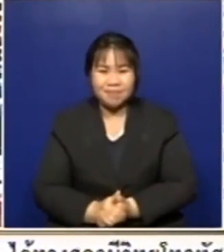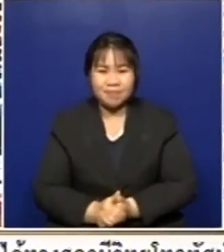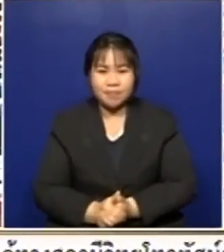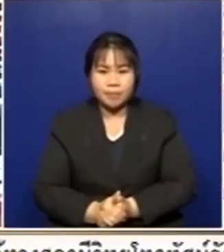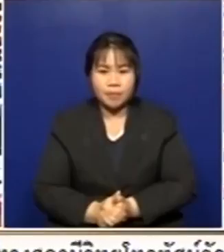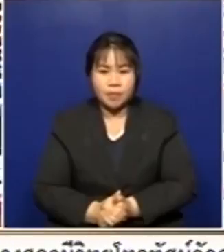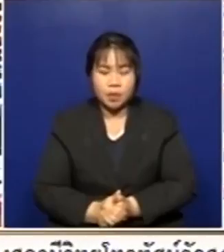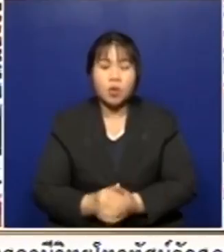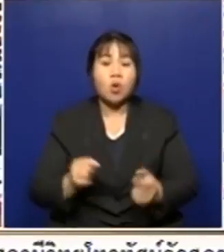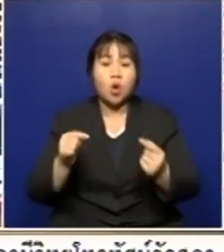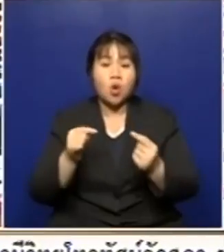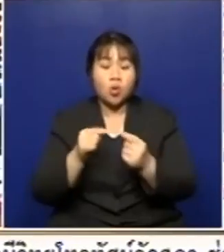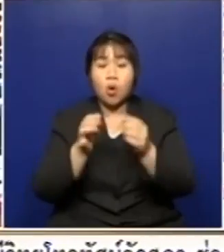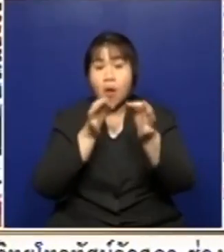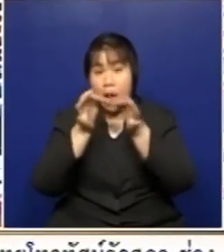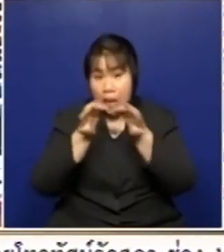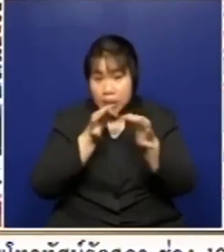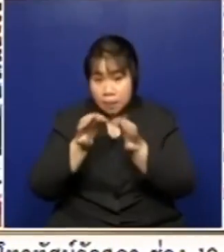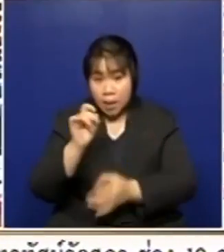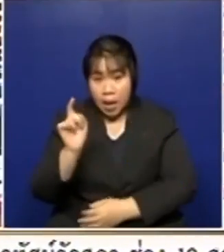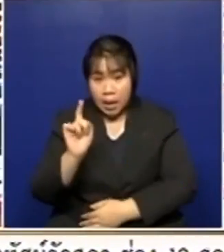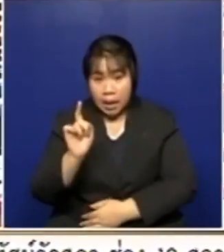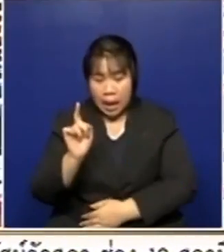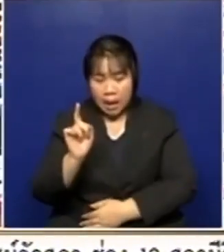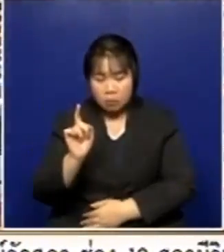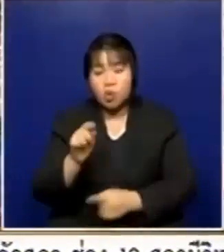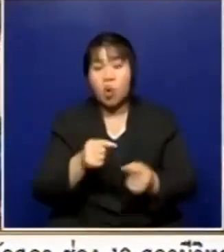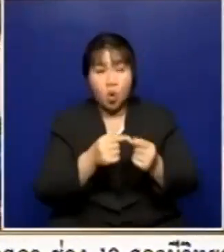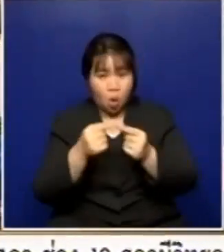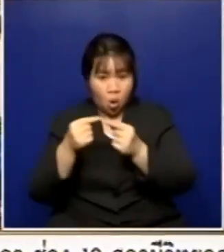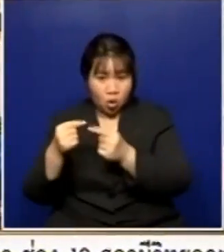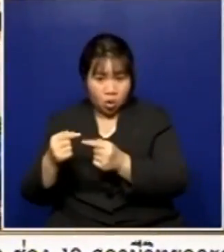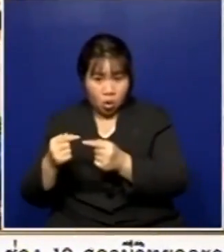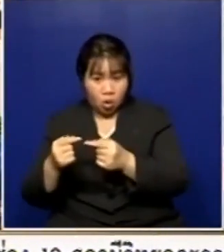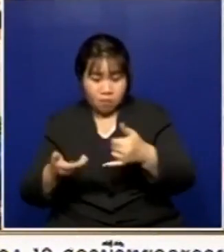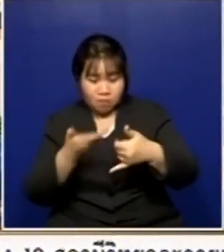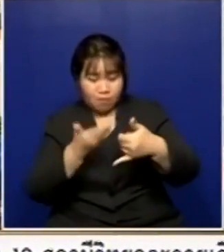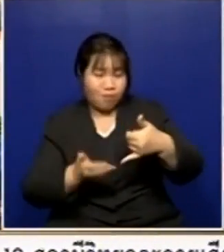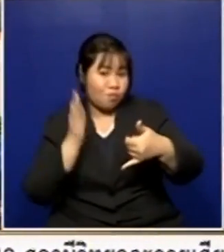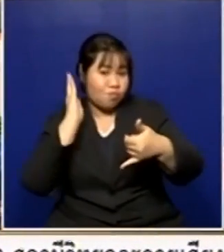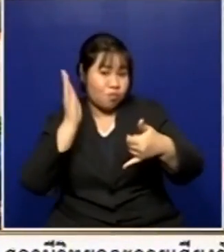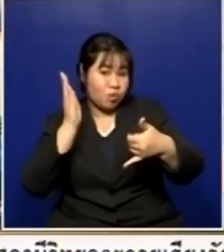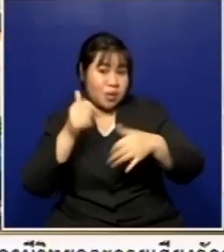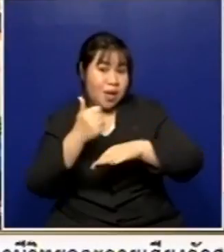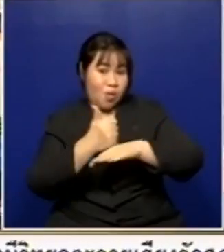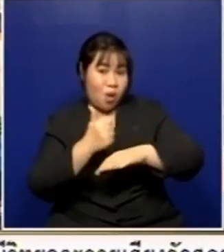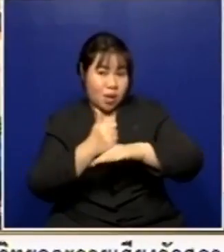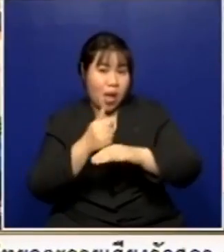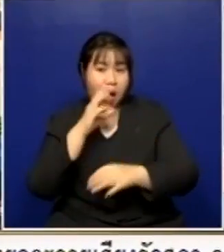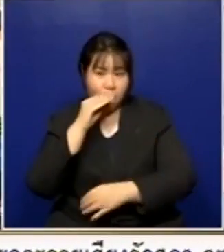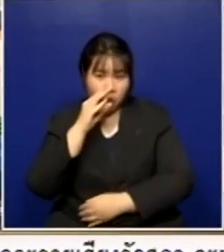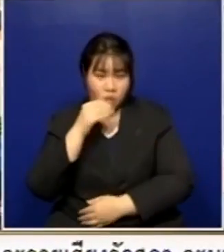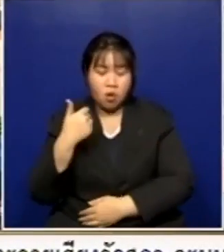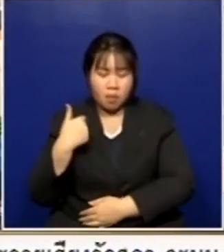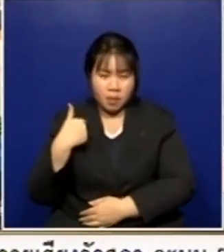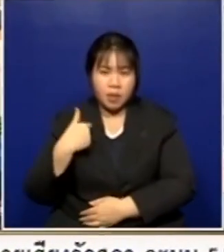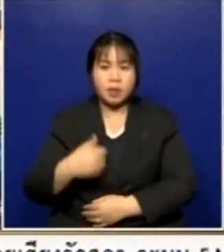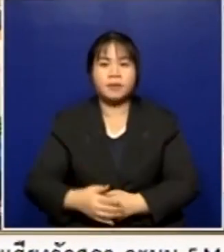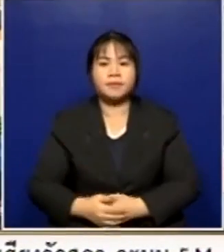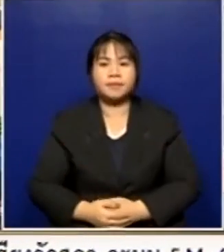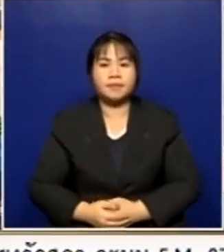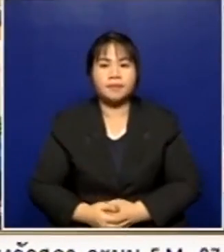ประเด็นที่ต้องการจะชี้แจงในคงเป็นประเด็นที่สืบเนื่องกับที่ทางท่านอาจารย์จรได้ได้กล่าวไปบ้างแล้วเออ